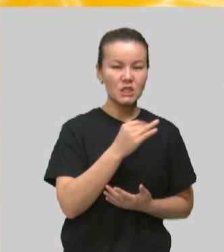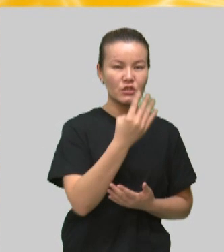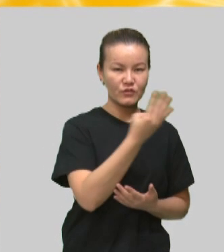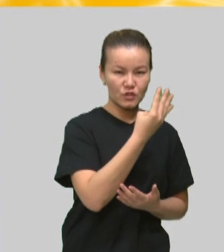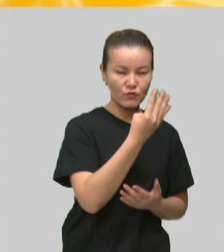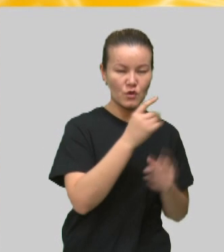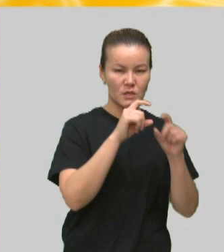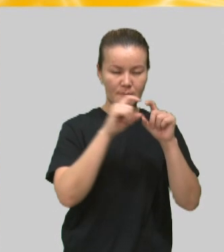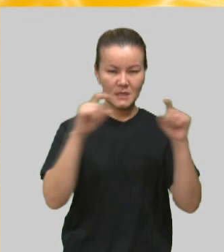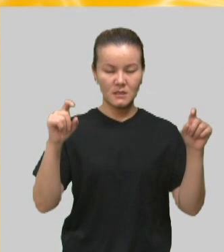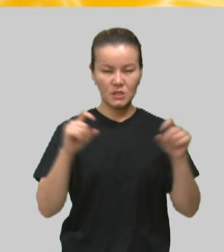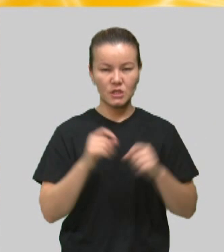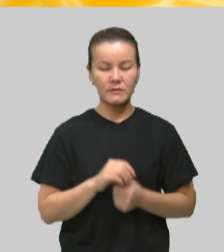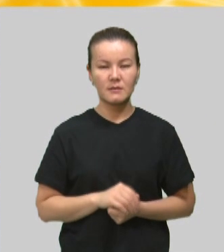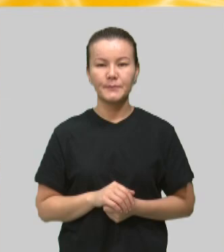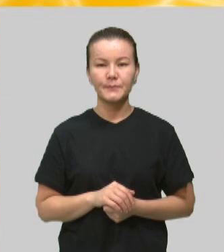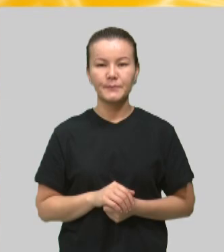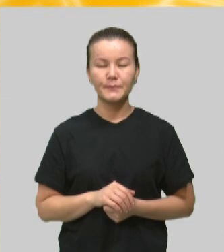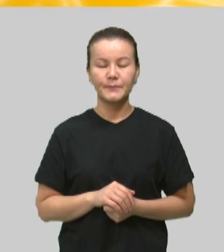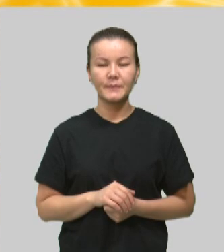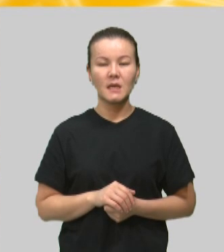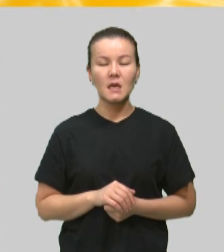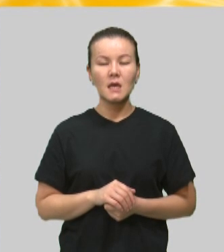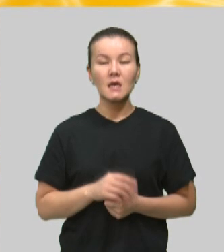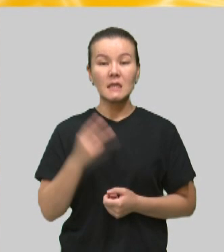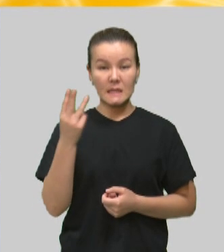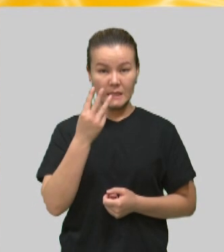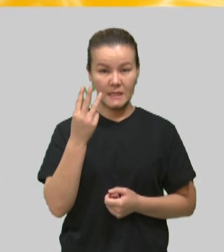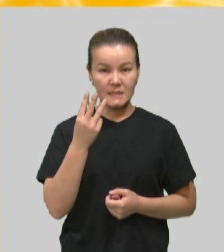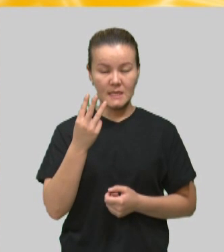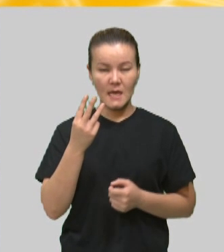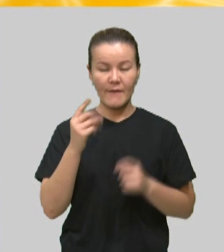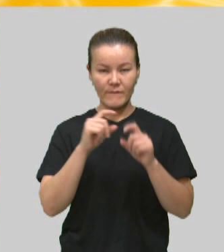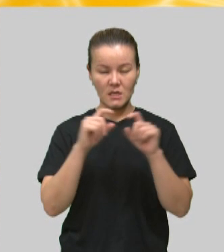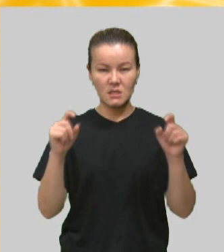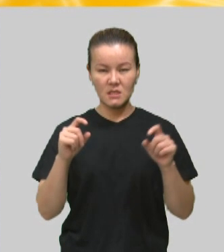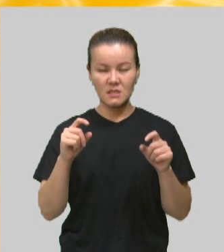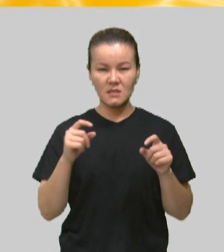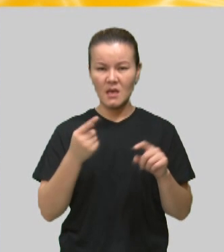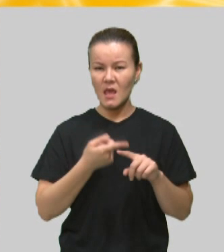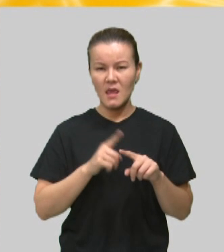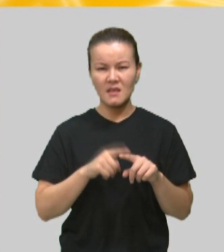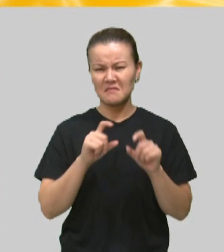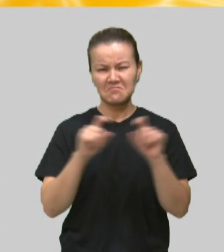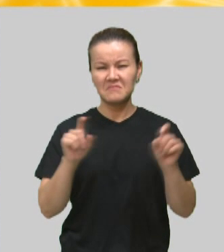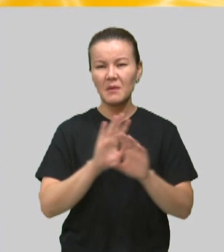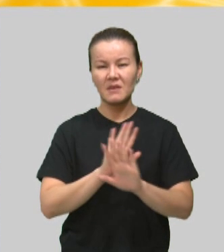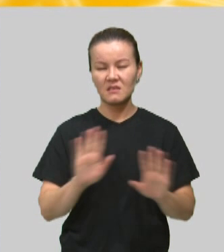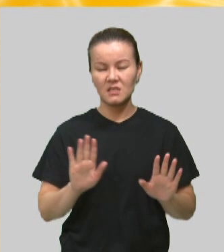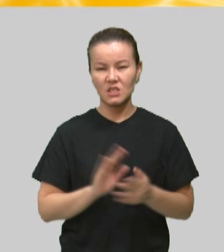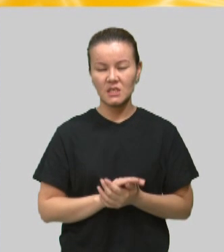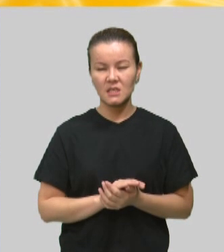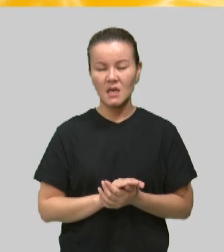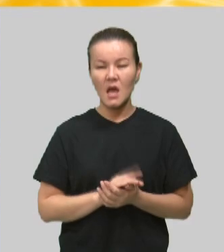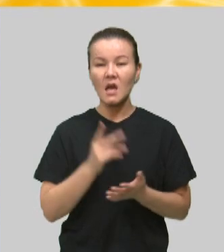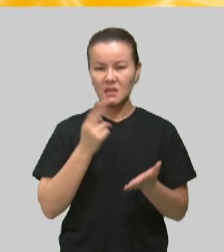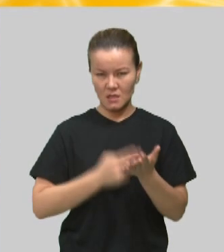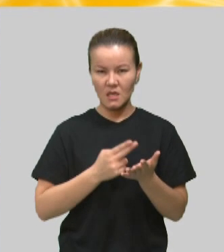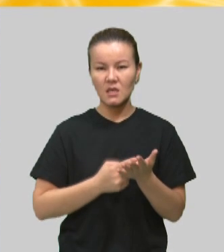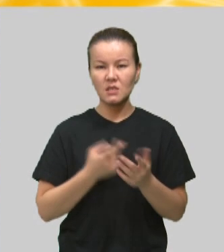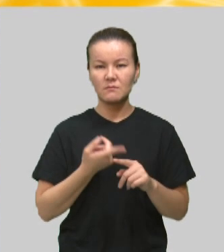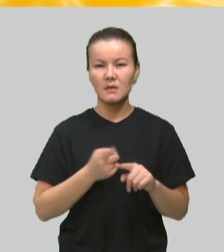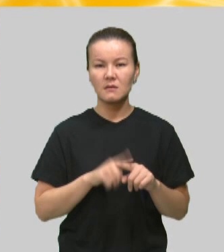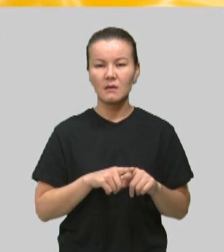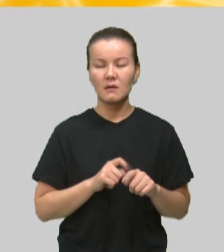четвертом предложении. Третье выражение – не предложение. Докажем это.